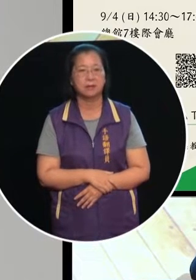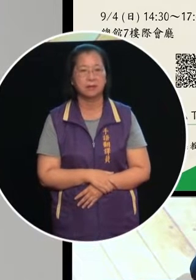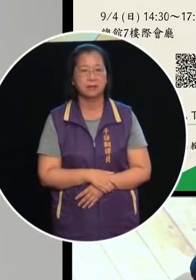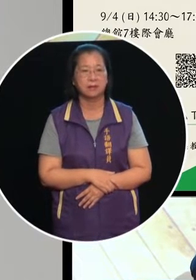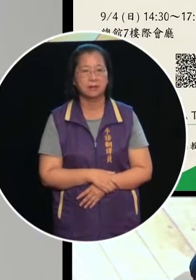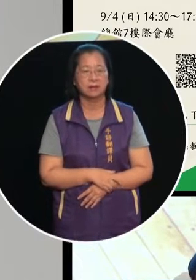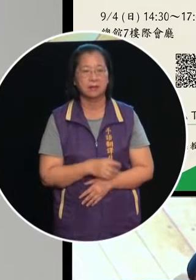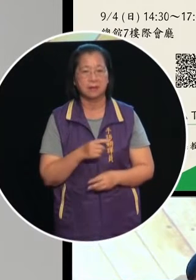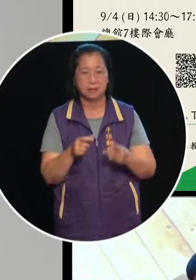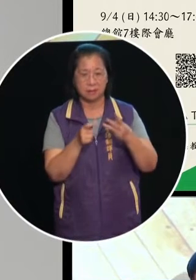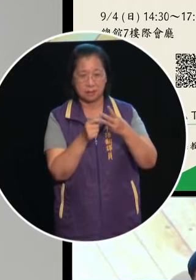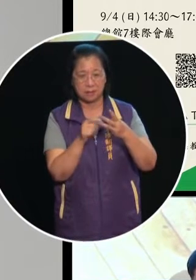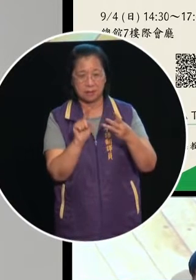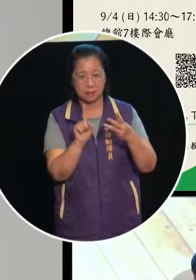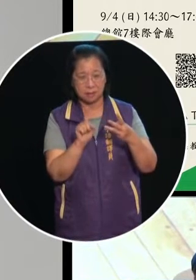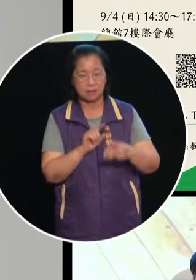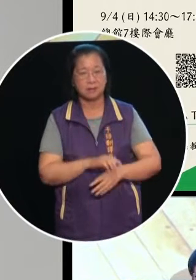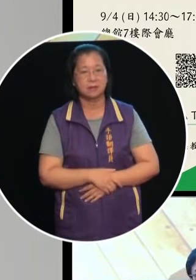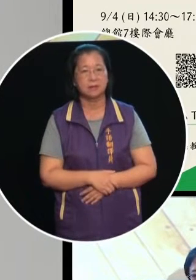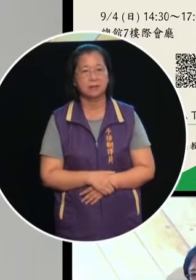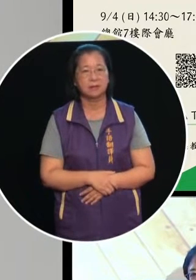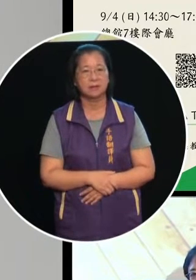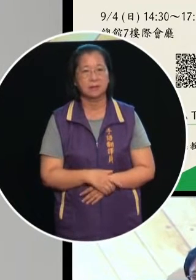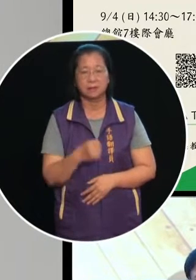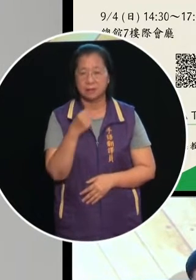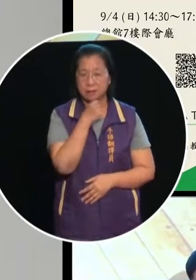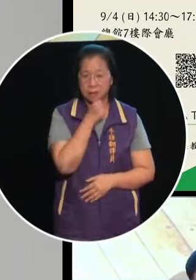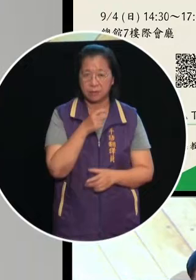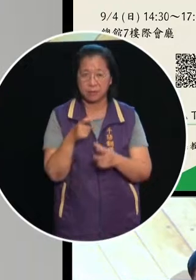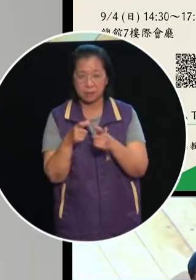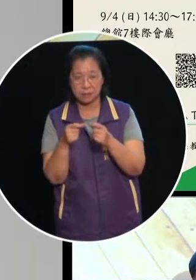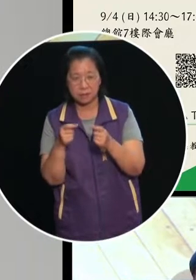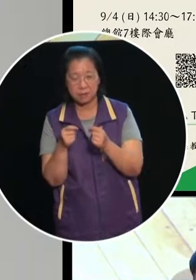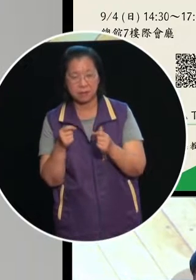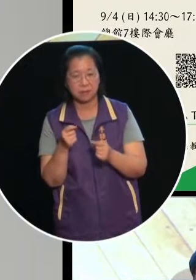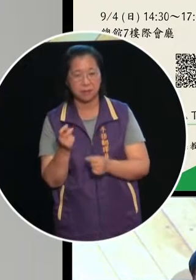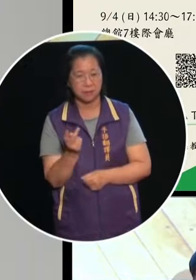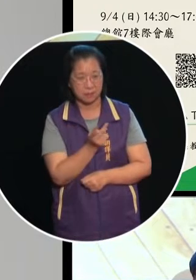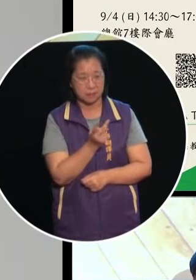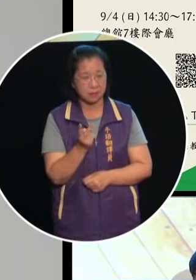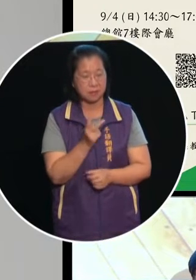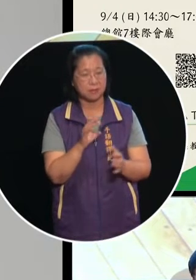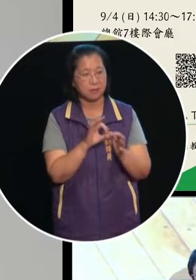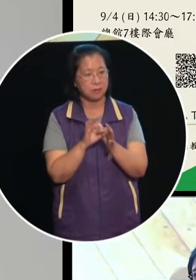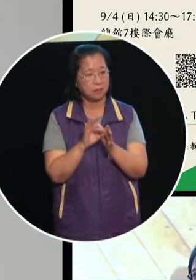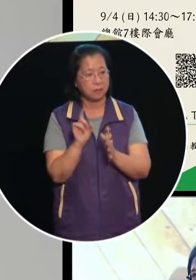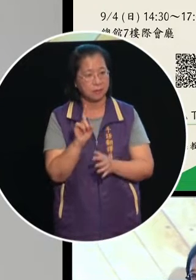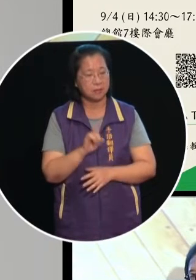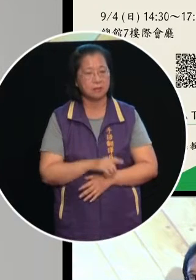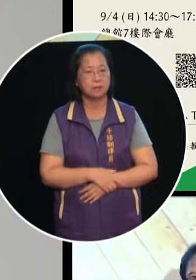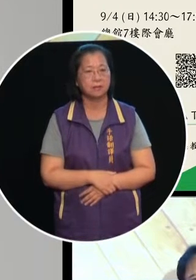然后第三断交五十年，就是台湾跟日本断交五十年，